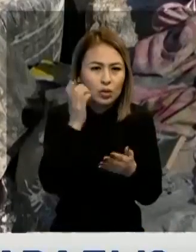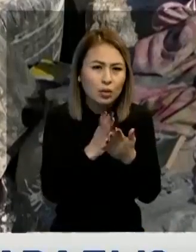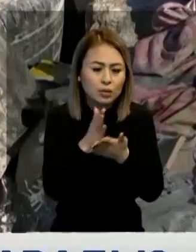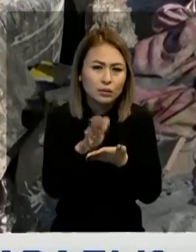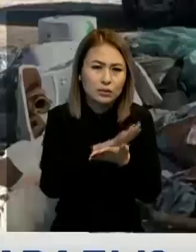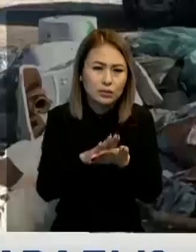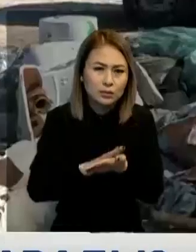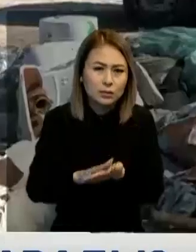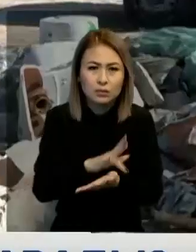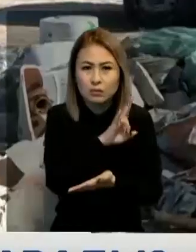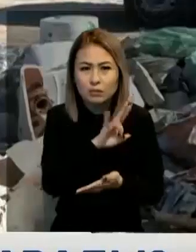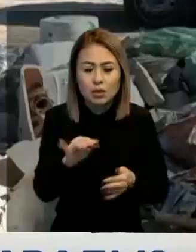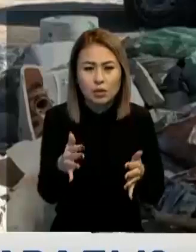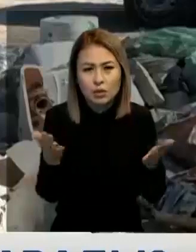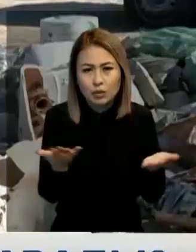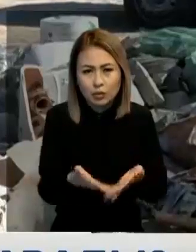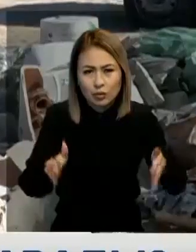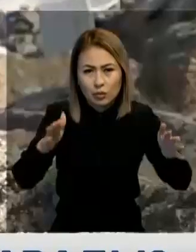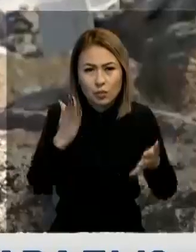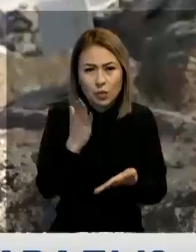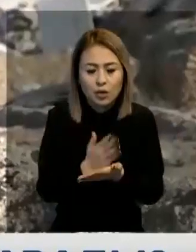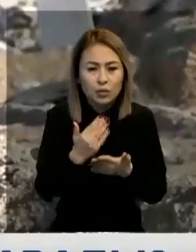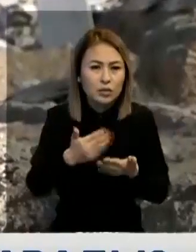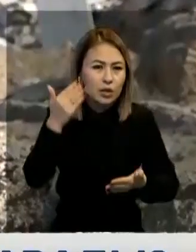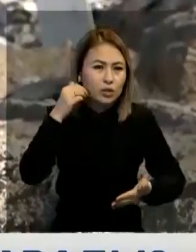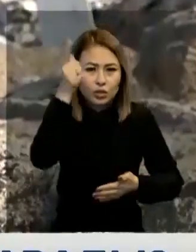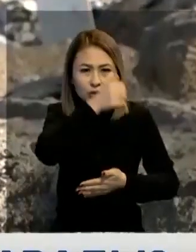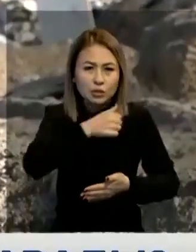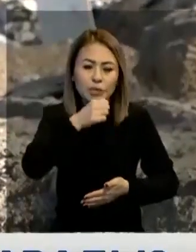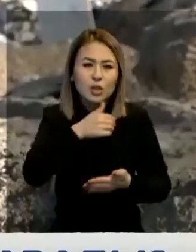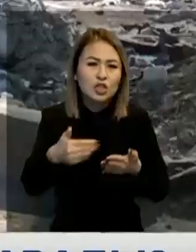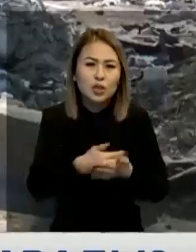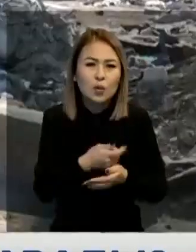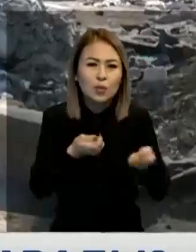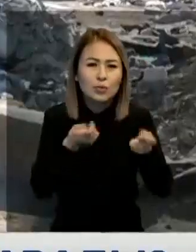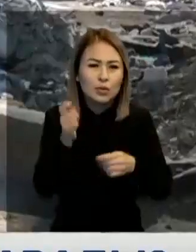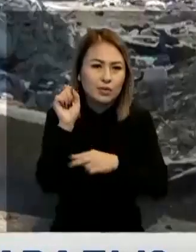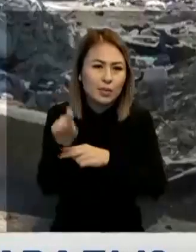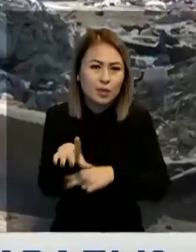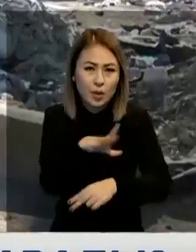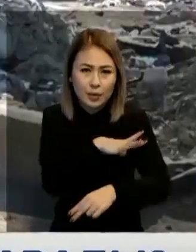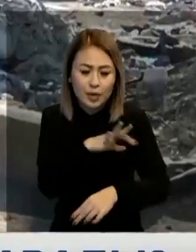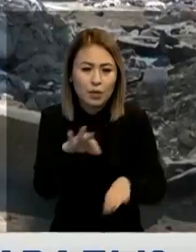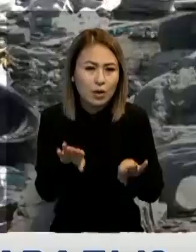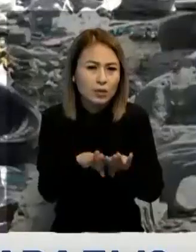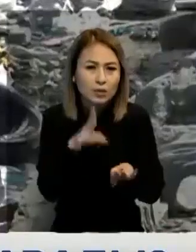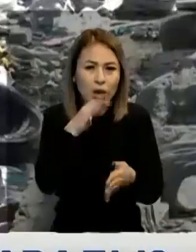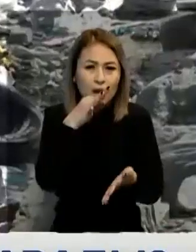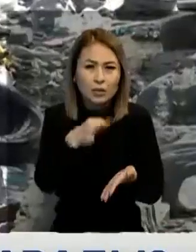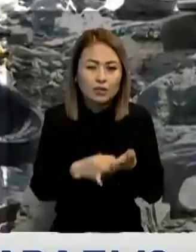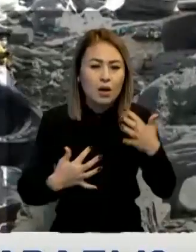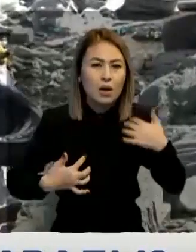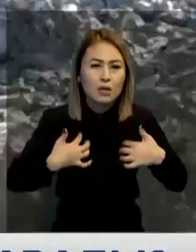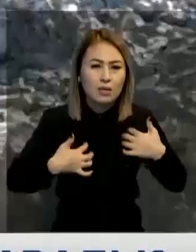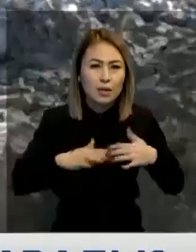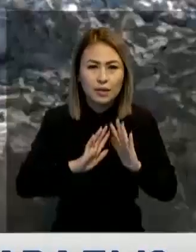тазаланбаған үйінділер бар. Экология департаменті былтыр осыған қатысты Жаңаөзен әкімдігіне тазалауға тапсырма берген. Алайда бұл істе жауаптылар асығар